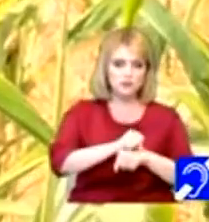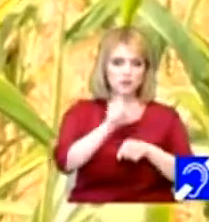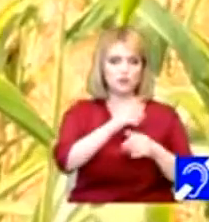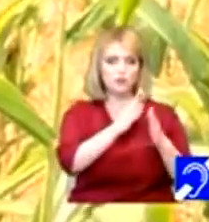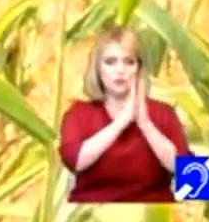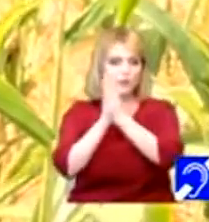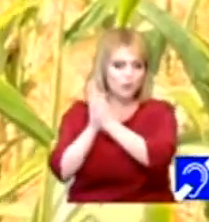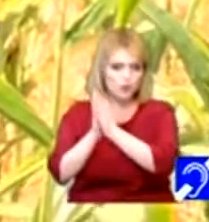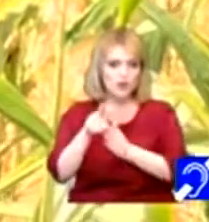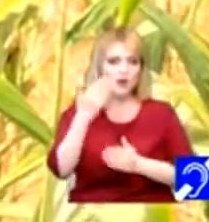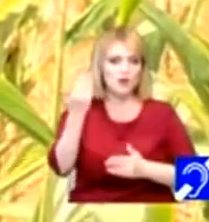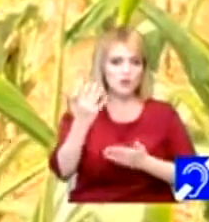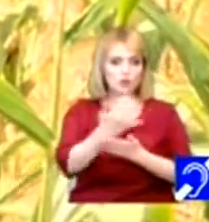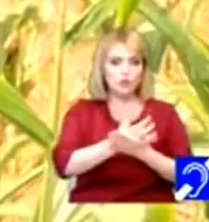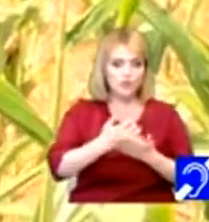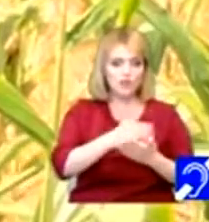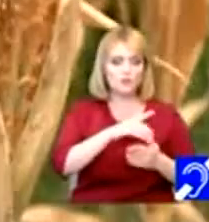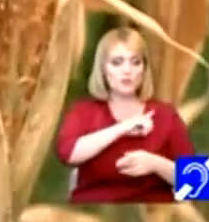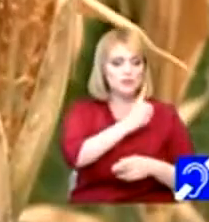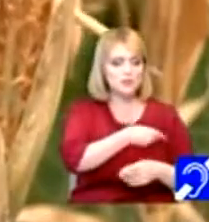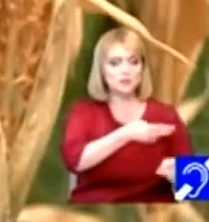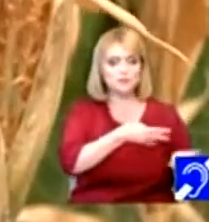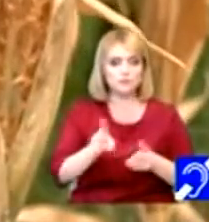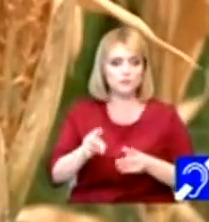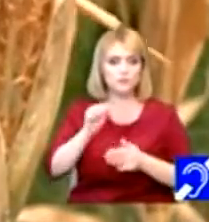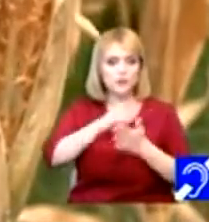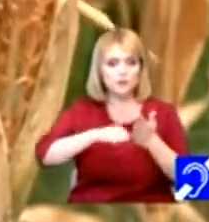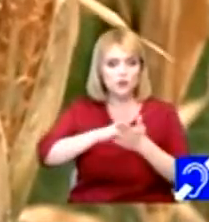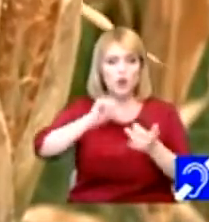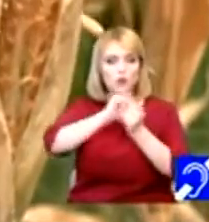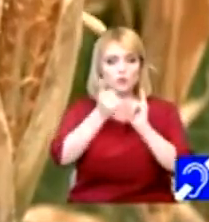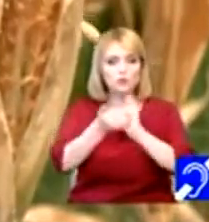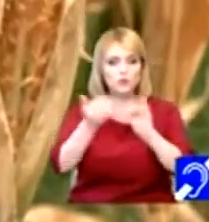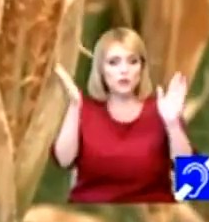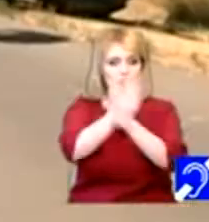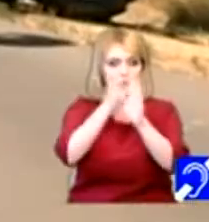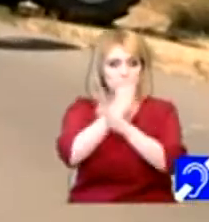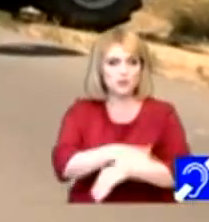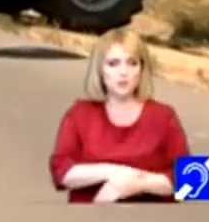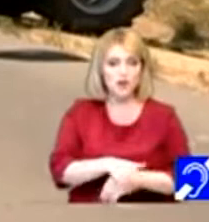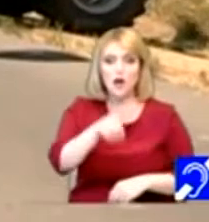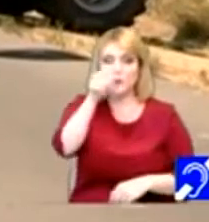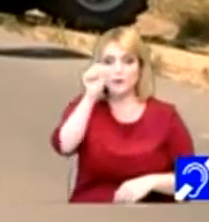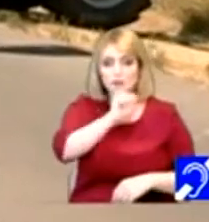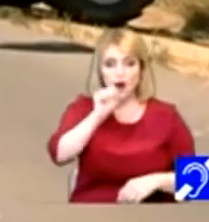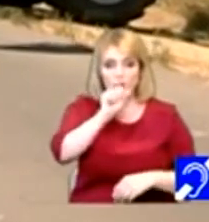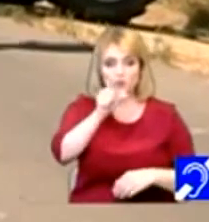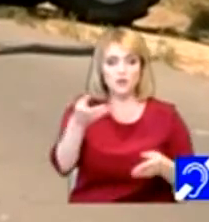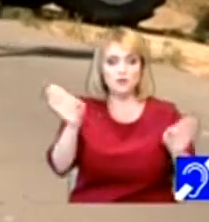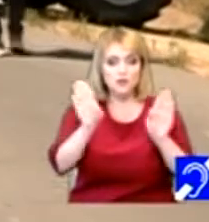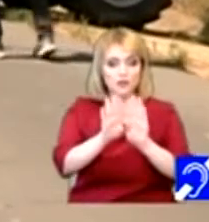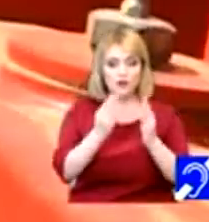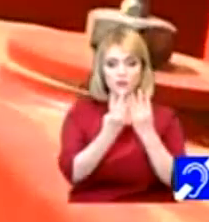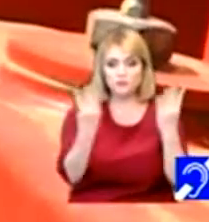fost compromise aproape în totalitate din cauza condițiilor climaterice. În luna august, fermierii au blocat câteva drumuri naționale cu